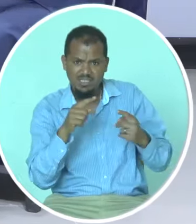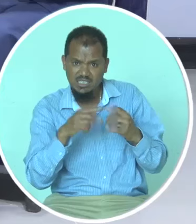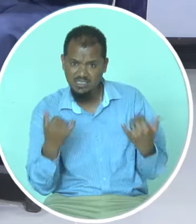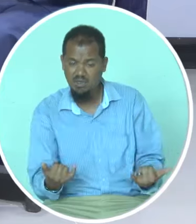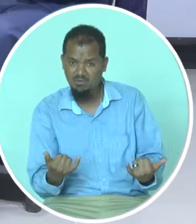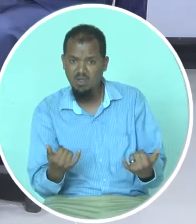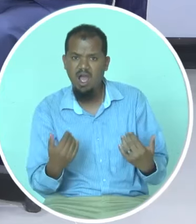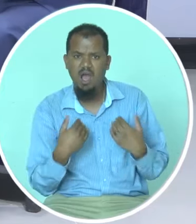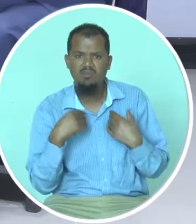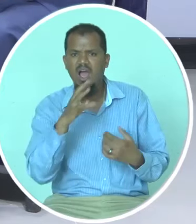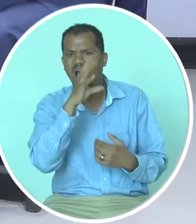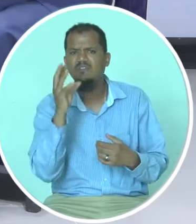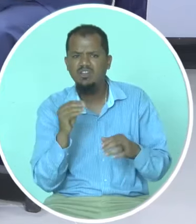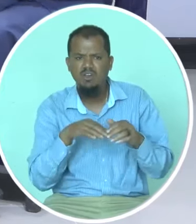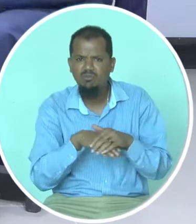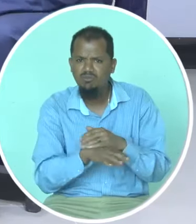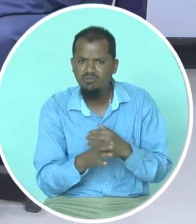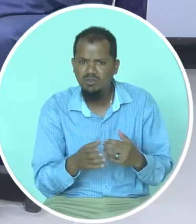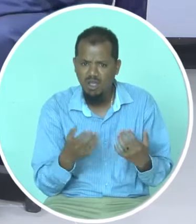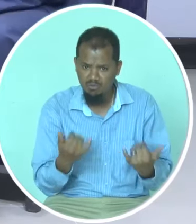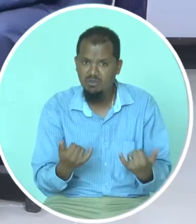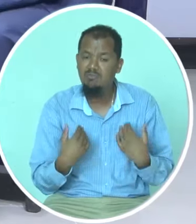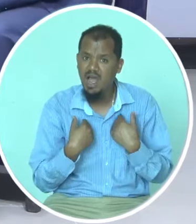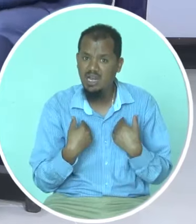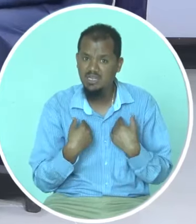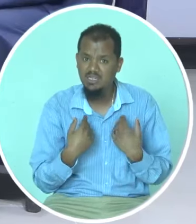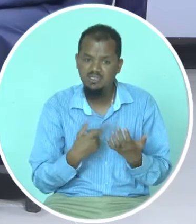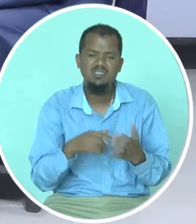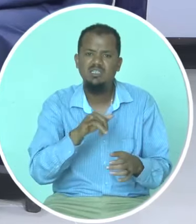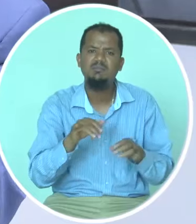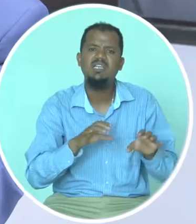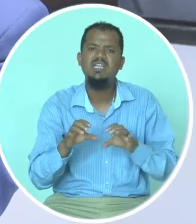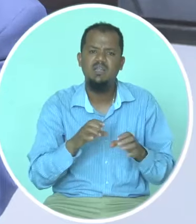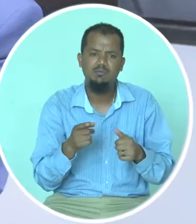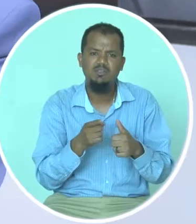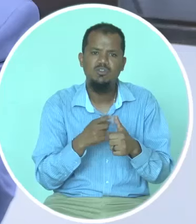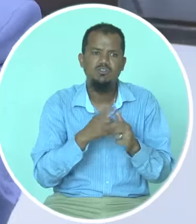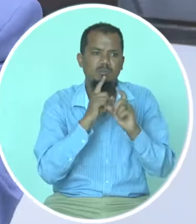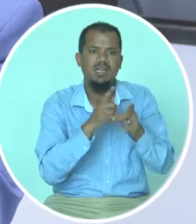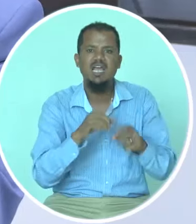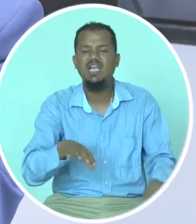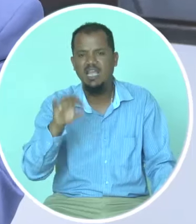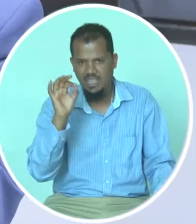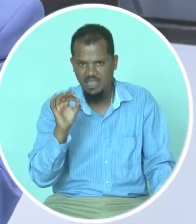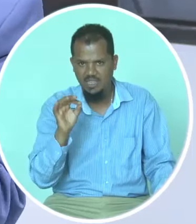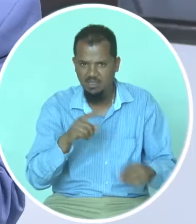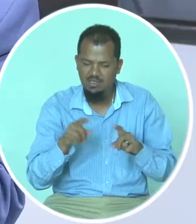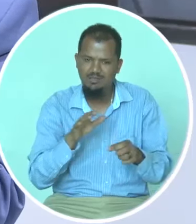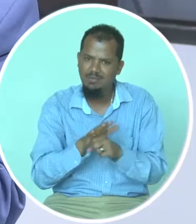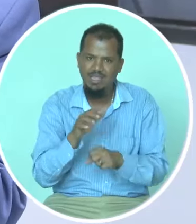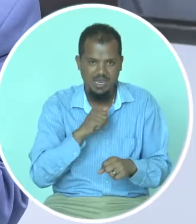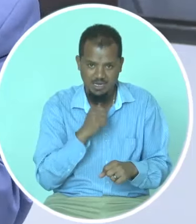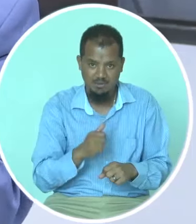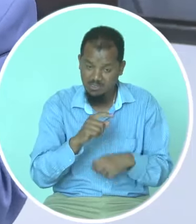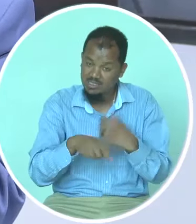እስካሁን አሉ አፍሪካ ውስጥ ያዳግ አሁንም ድረስ እንደዛ ይደረጋል የመጀመሪያው ምላሽ አገኘ ማለት ነው ግን በቂ